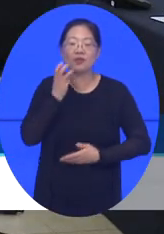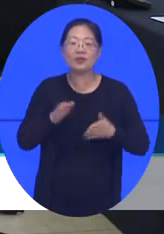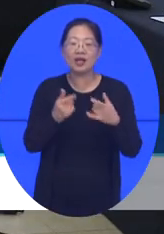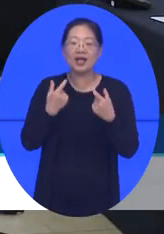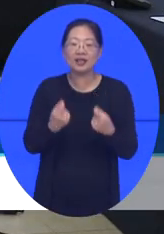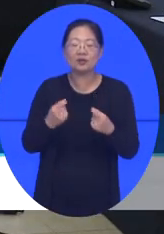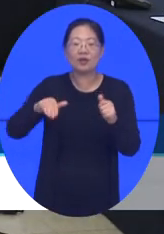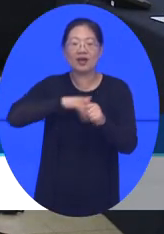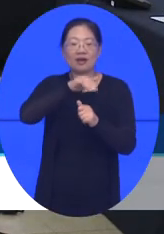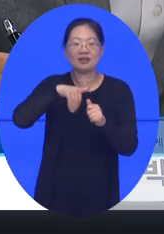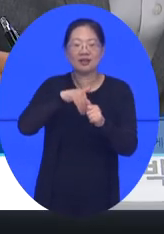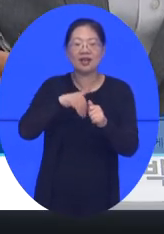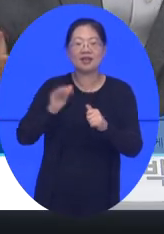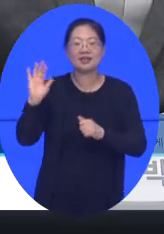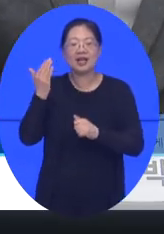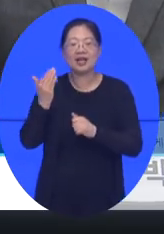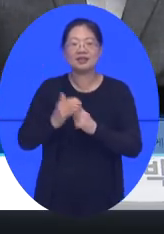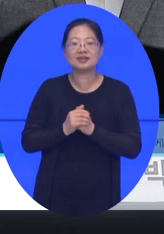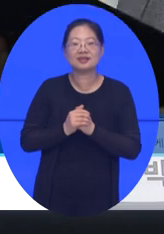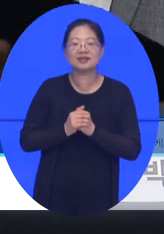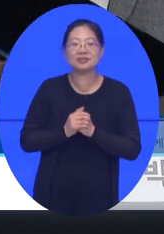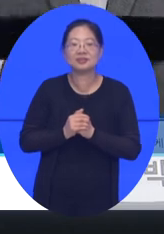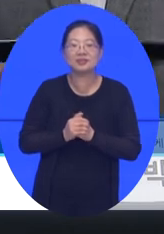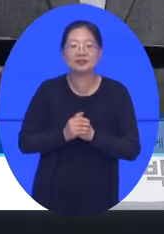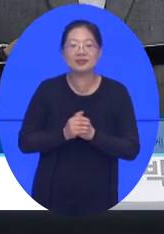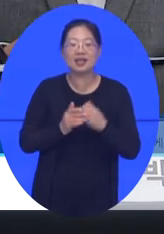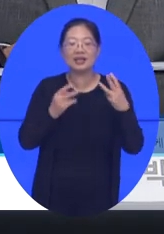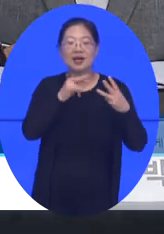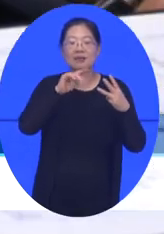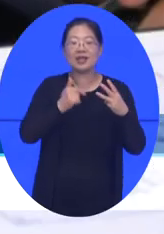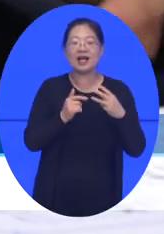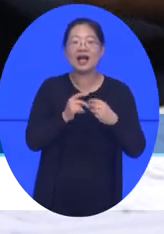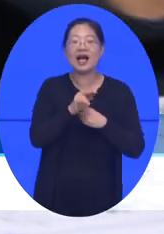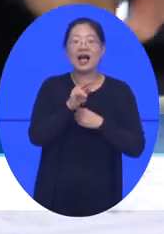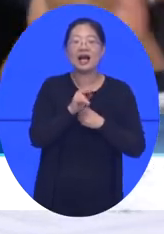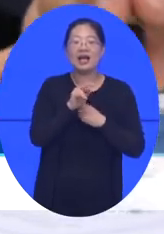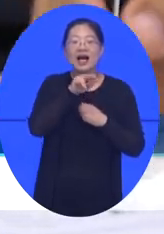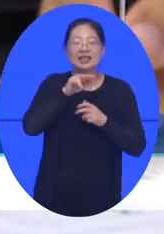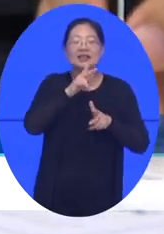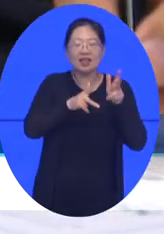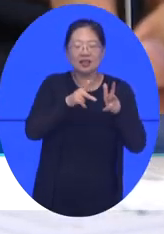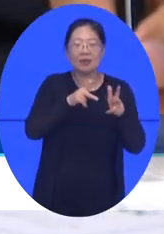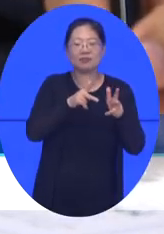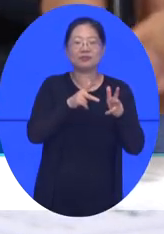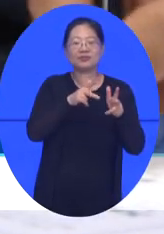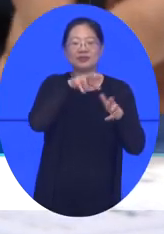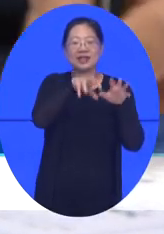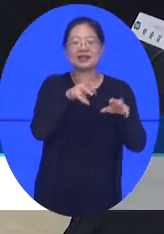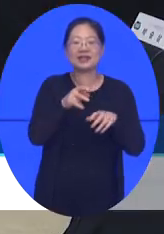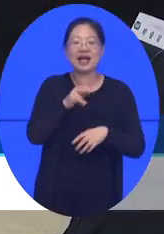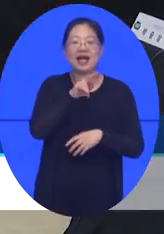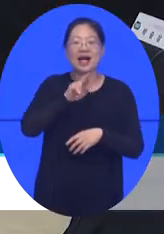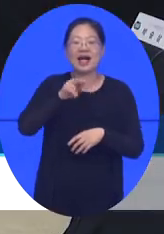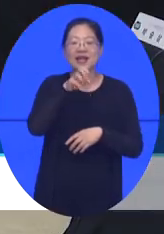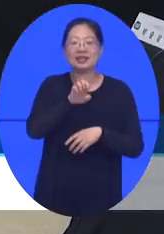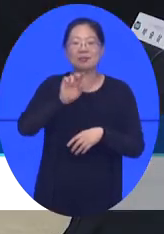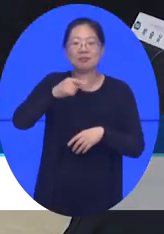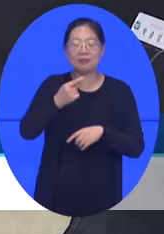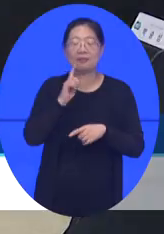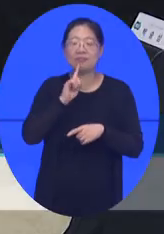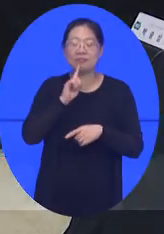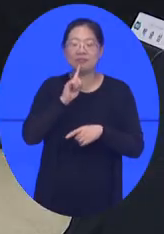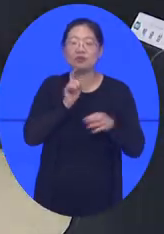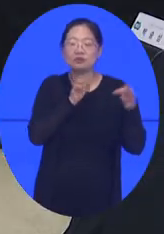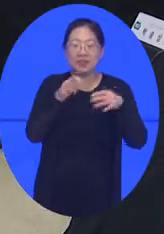이 같은 환경에 최근 산단 알리백 사업 투자자를 공모했습니다. 100% 재생에너지 사용이라는 뜻이